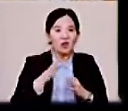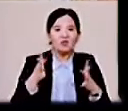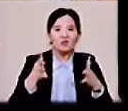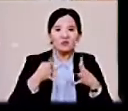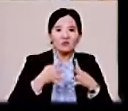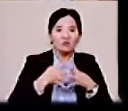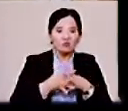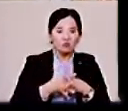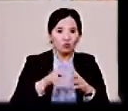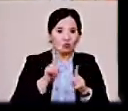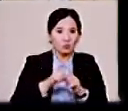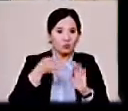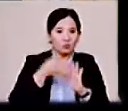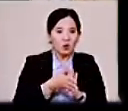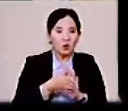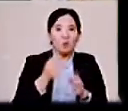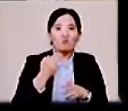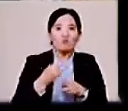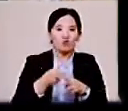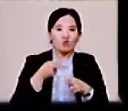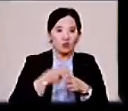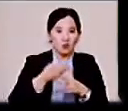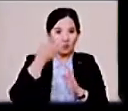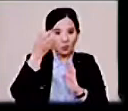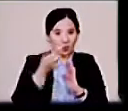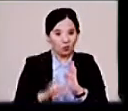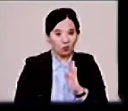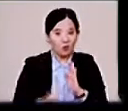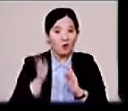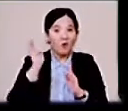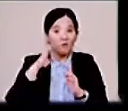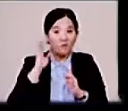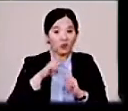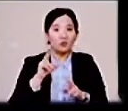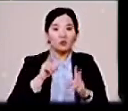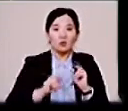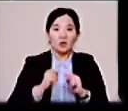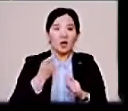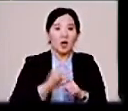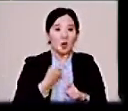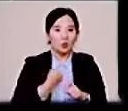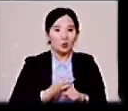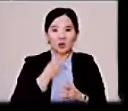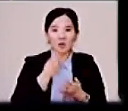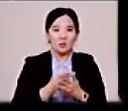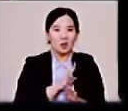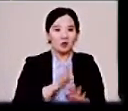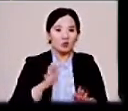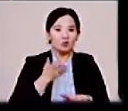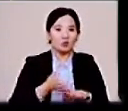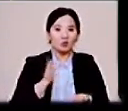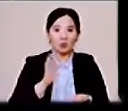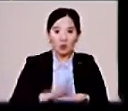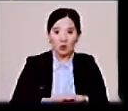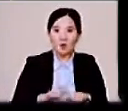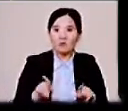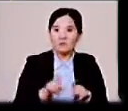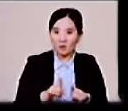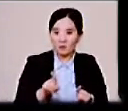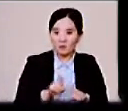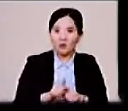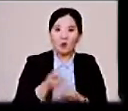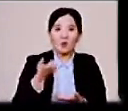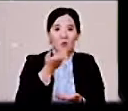мешает погружению картошки в воду. И картошка у меня, несмотря на то, что она тяжелее воды, она у меня